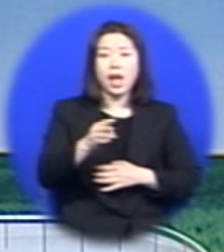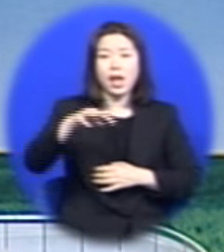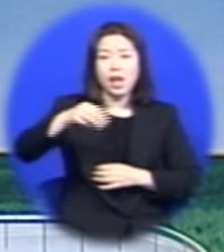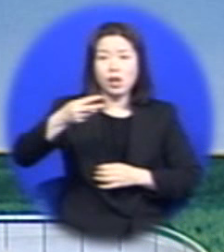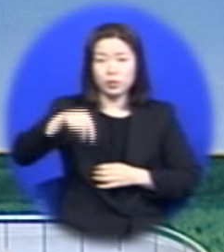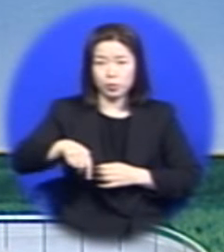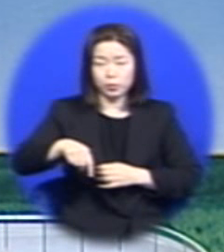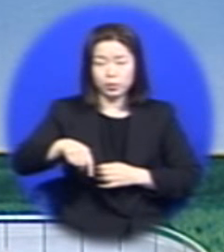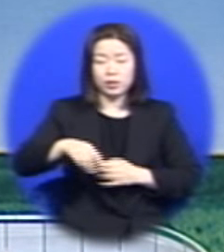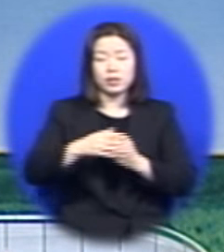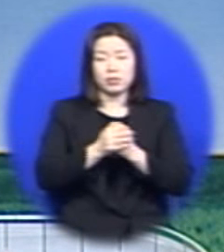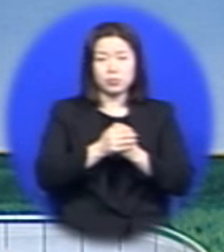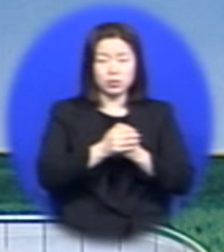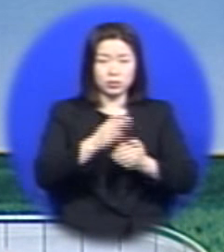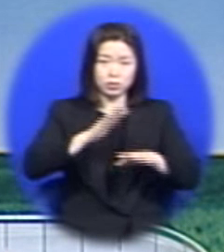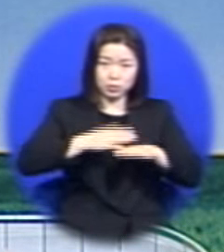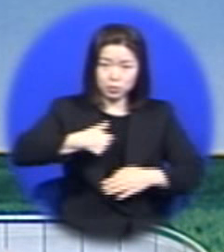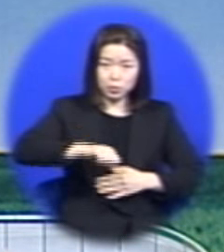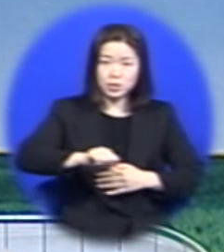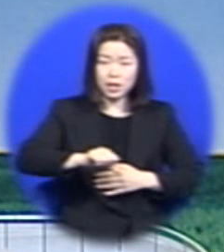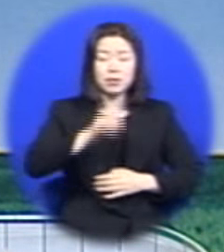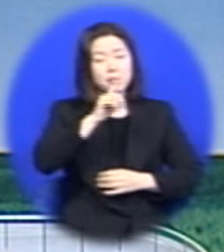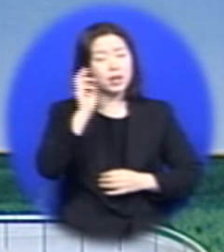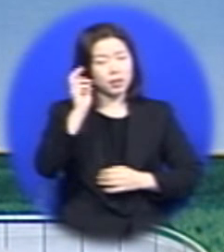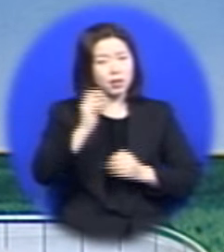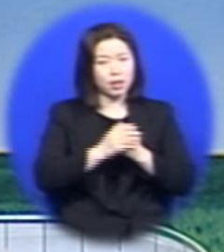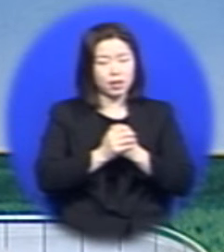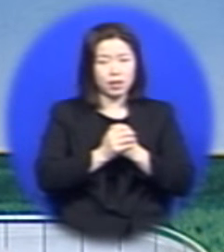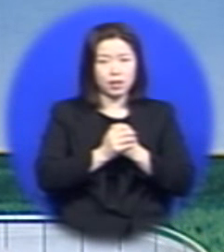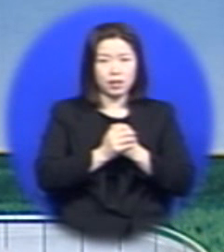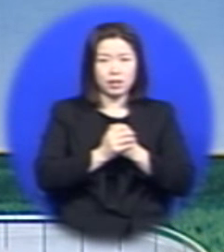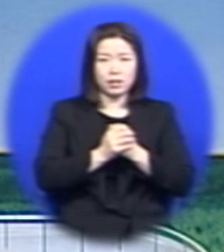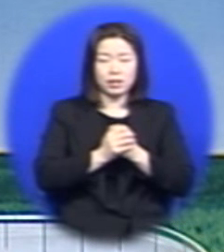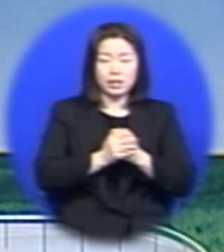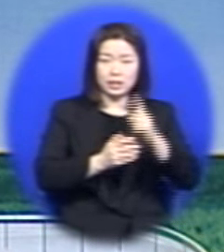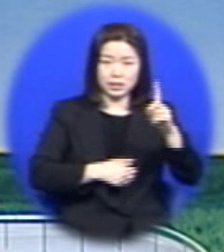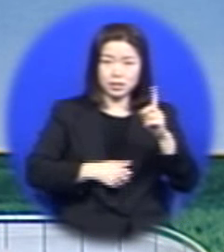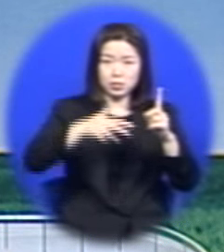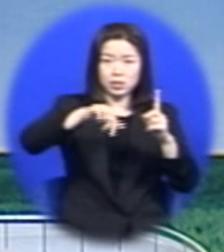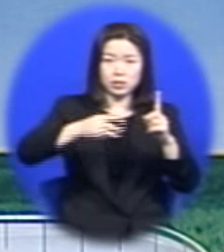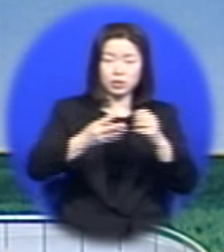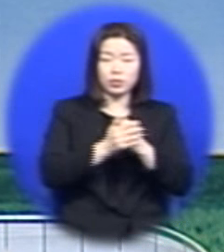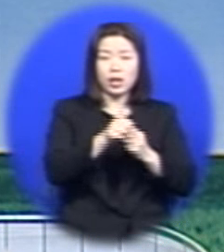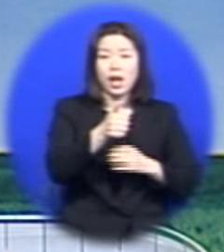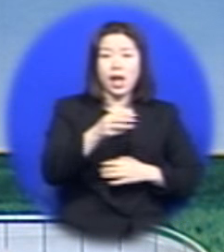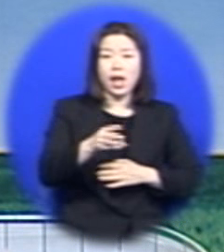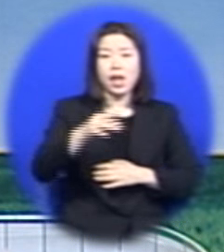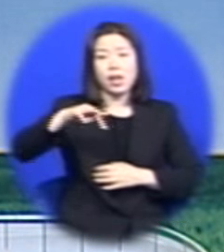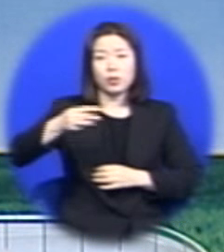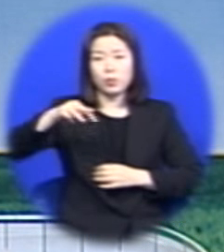사람을 말하는 것일 것이다 그렇게 말합니다. 헤롯 대왕의 손자도 있었어요. 11절에 헤로디온이라고 하는